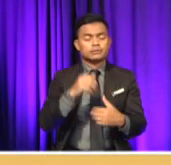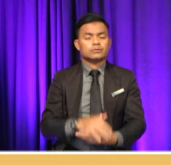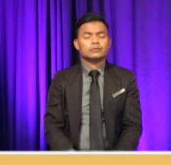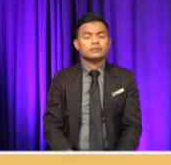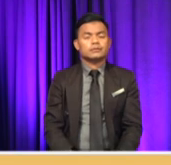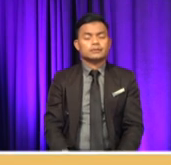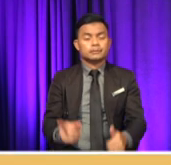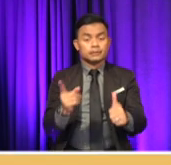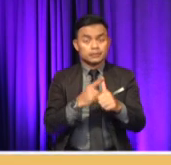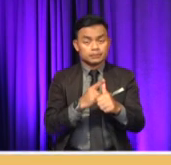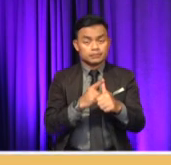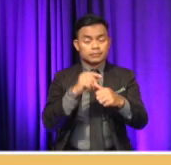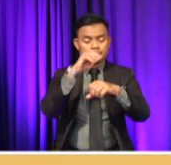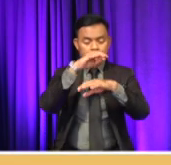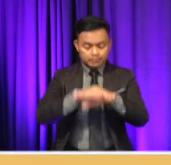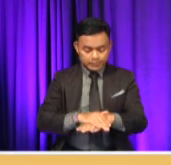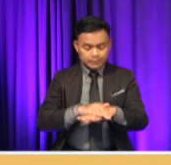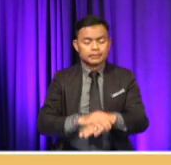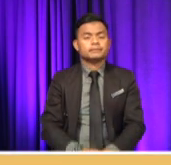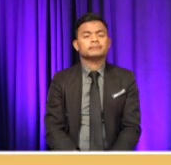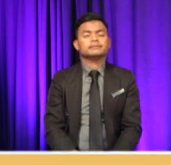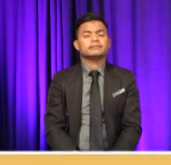pertama 4 Oke pemanfaatan